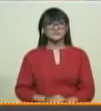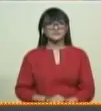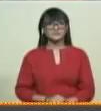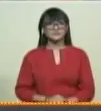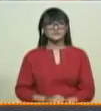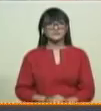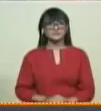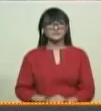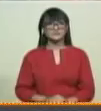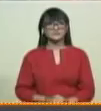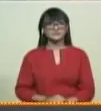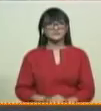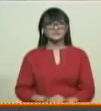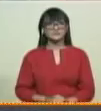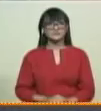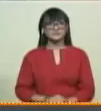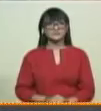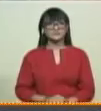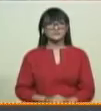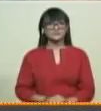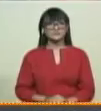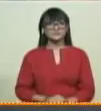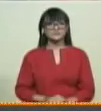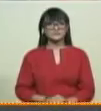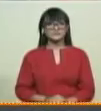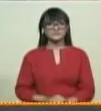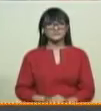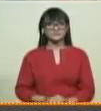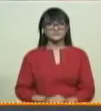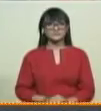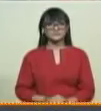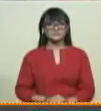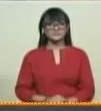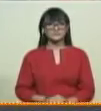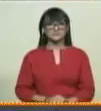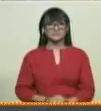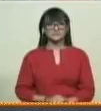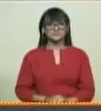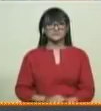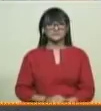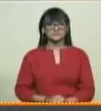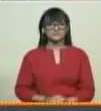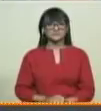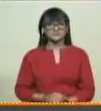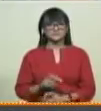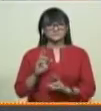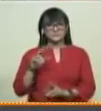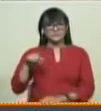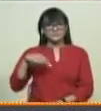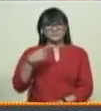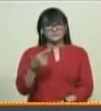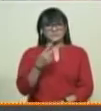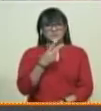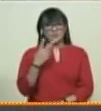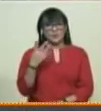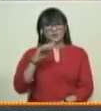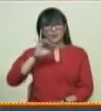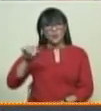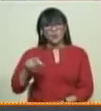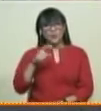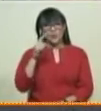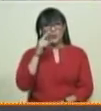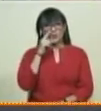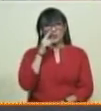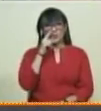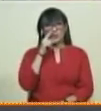daha güçlü bir şekilde gelişecek. Y el próximo 24 de junio en Turquía se van a